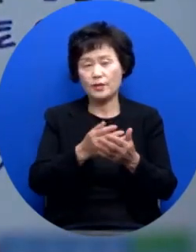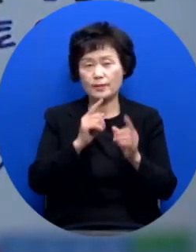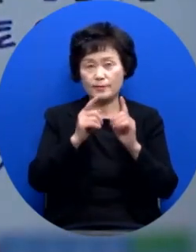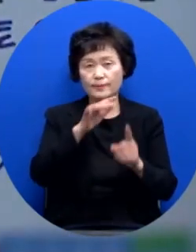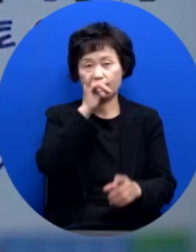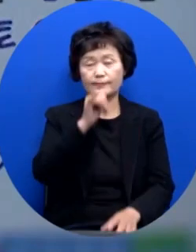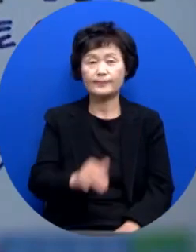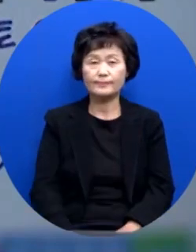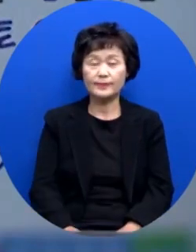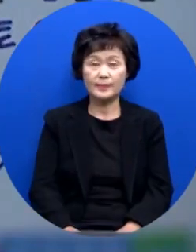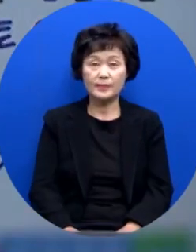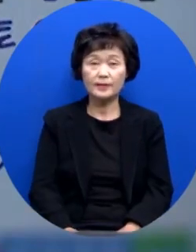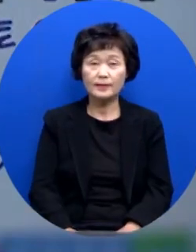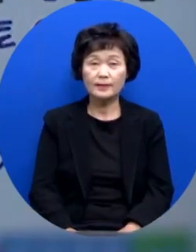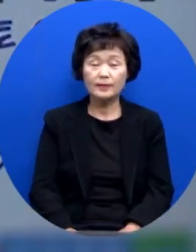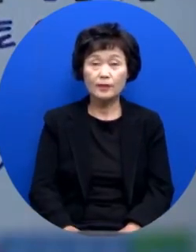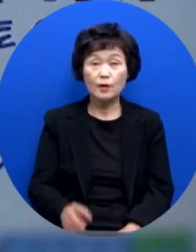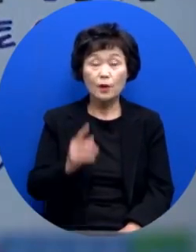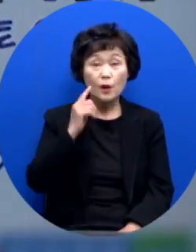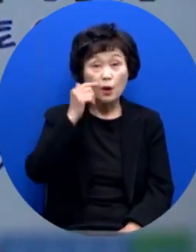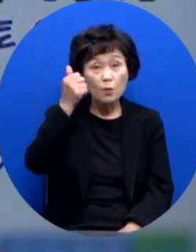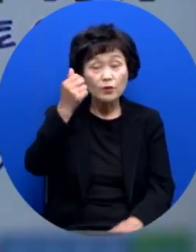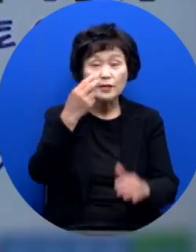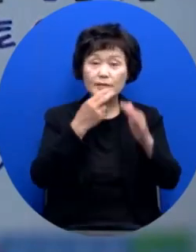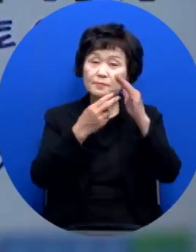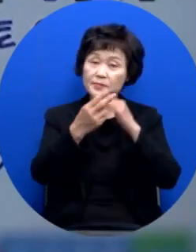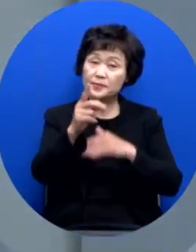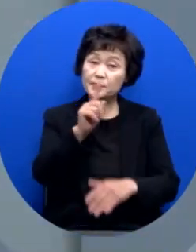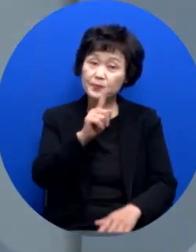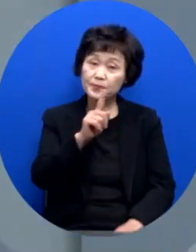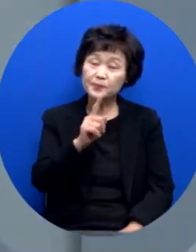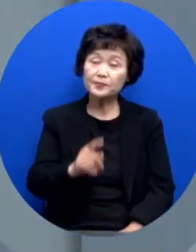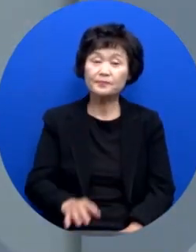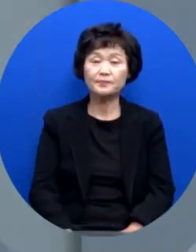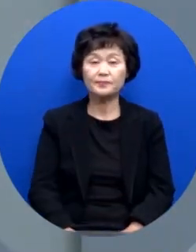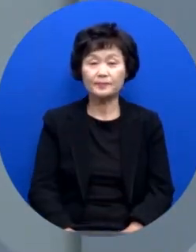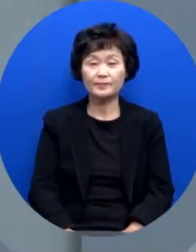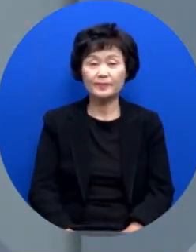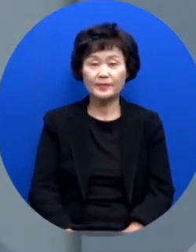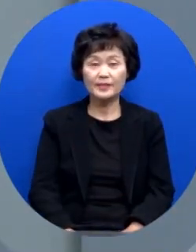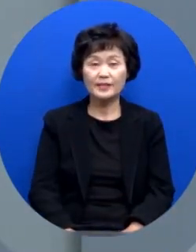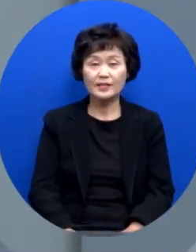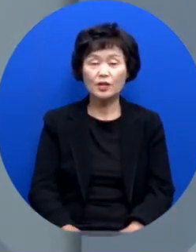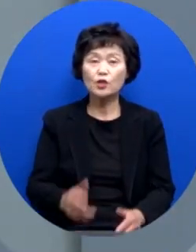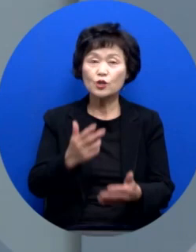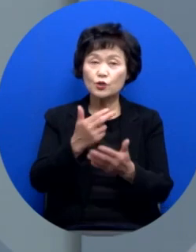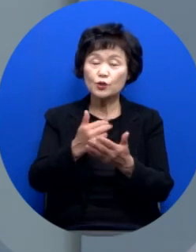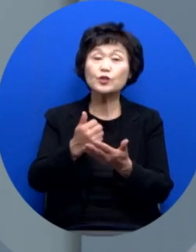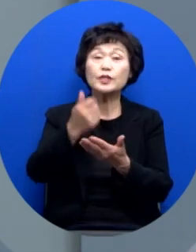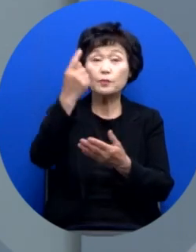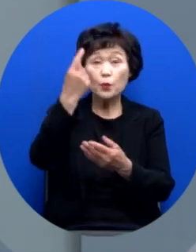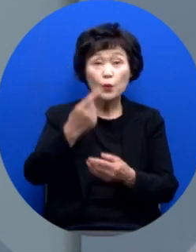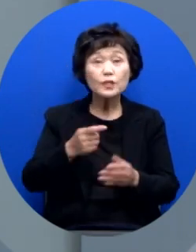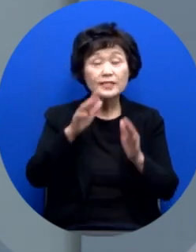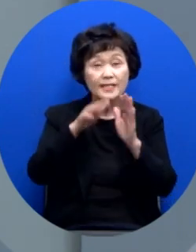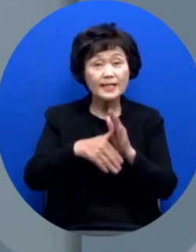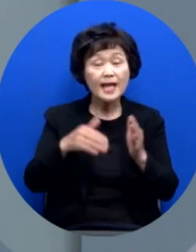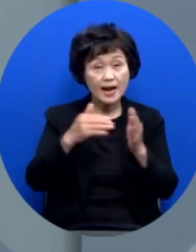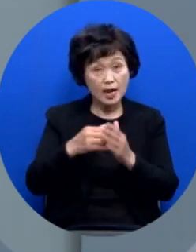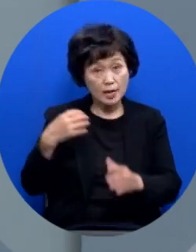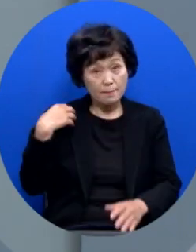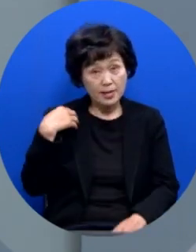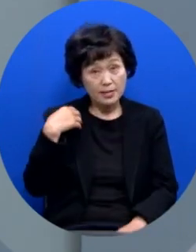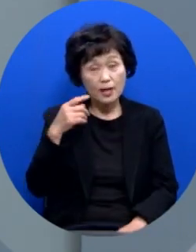향한 목포지회와 목사님의 비전을 나눠주십시오. 네, 주님 오실 때까지 우리가 해야 될 일이